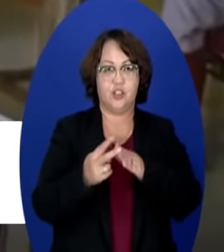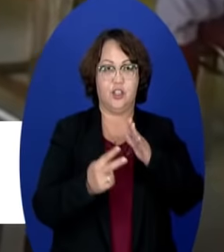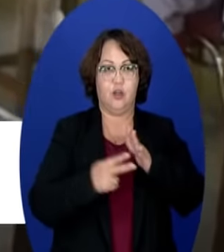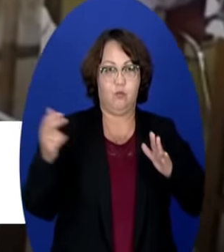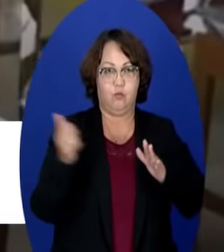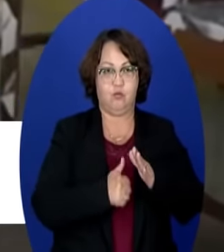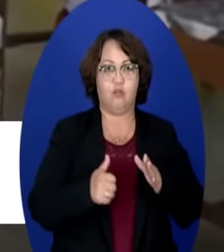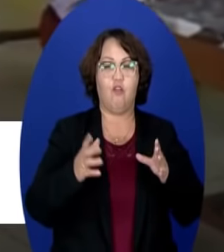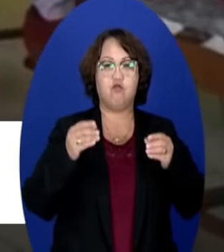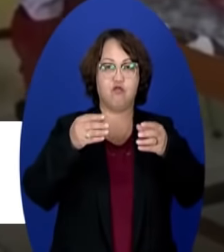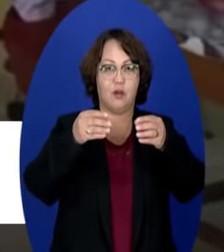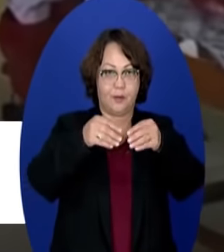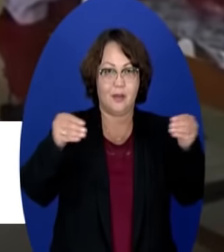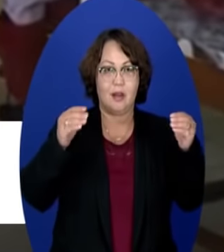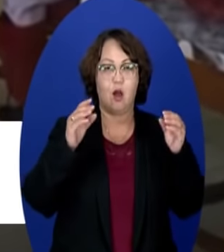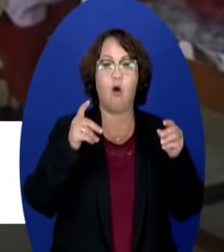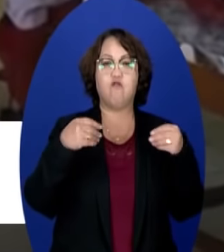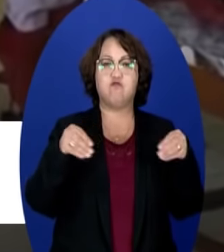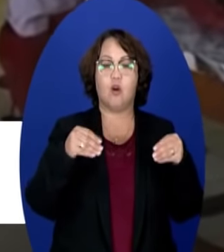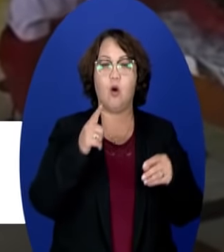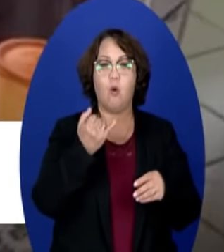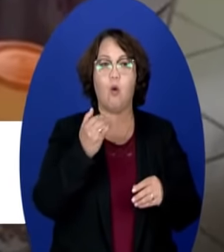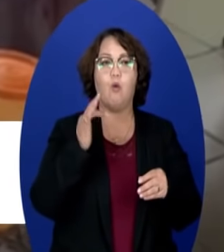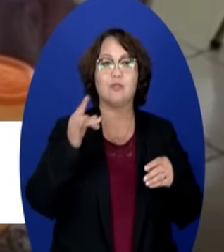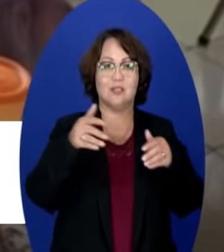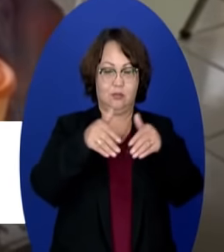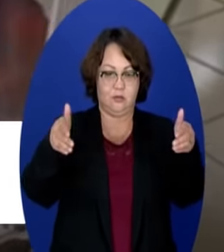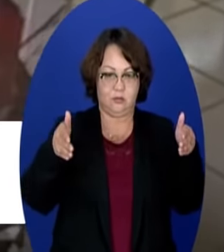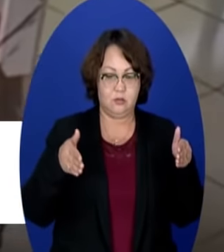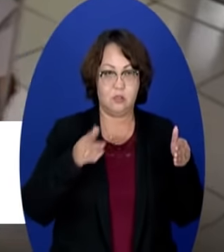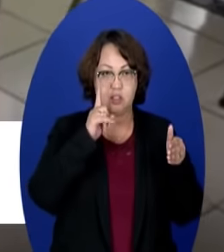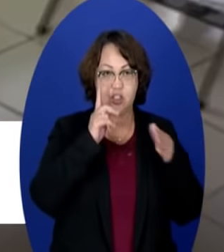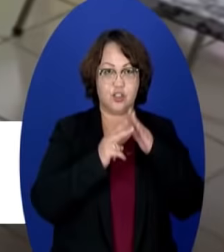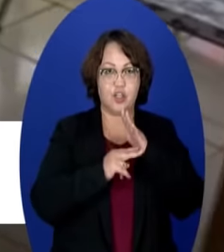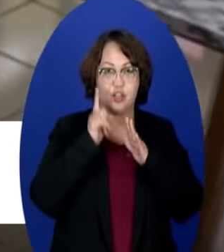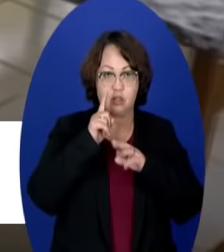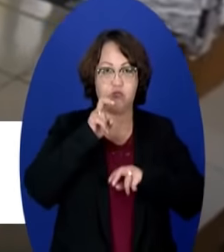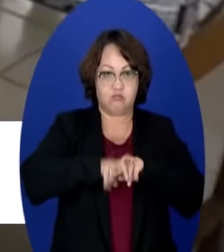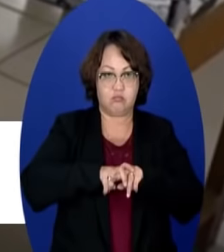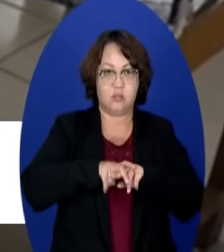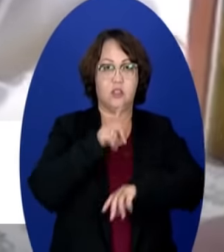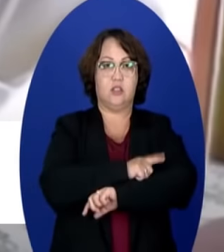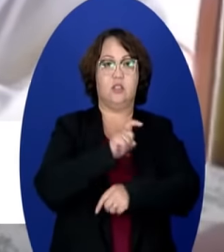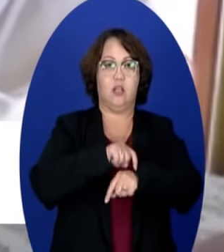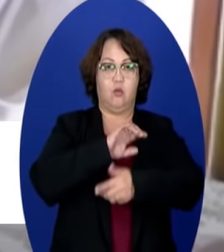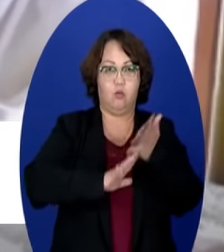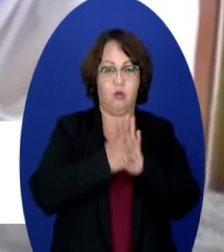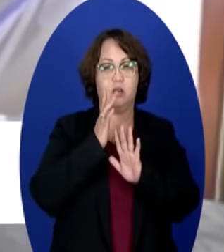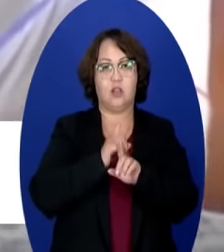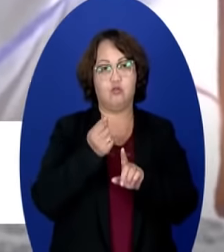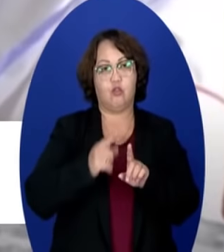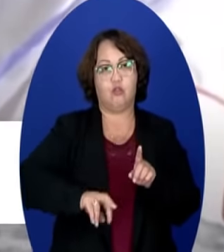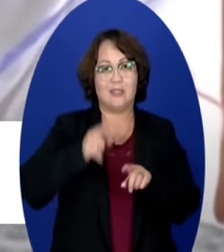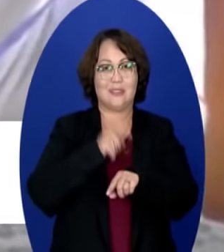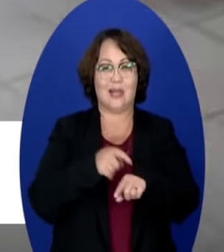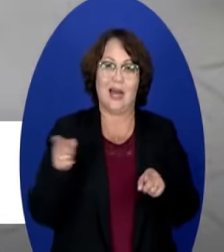за хувцар хаалтаар тусгаарлан зай барих зорилгоор нэг ширээнд нэг сурагчийг л суулгаж байна. Хичээлийн хуварт мөн өөрчлөлт оруулж цагийг